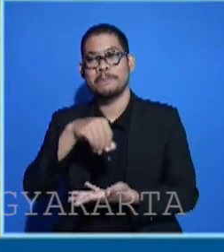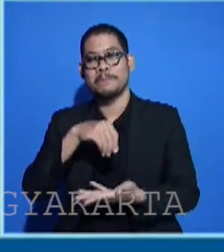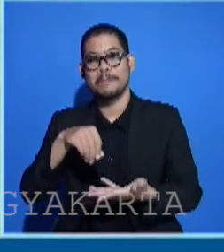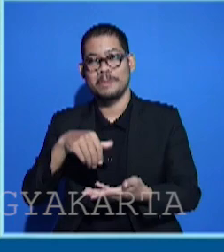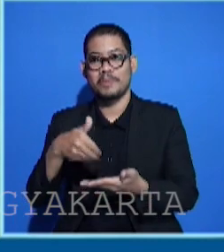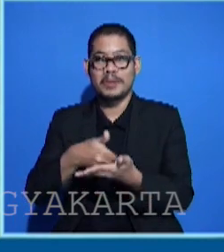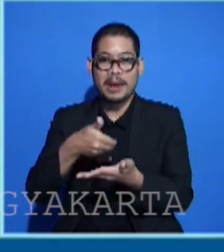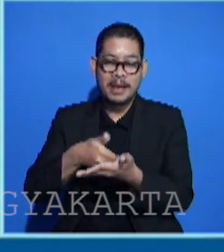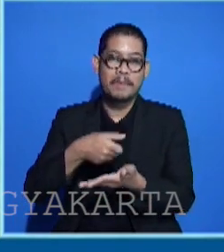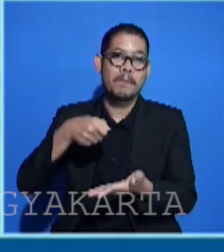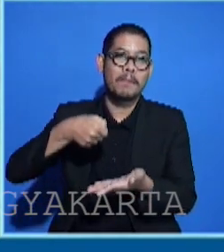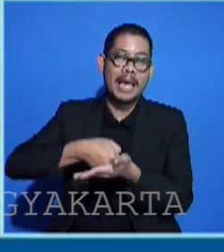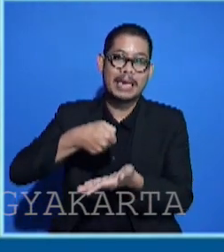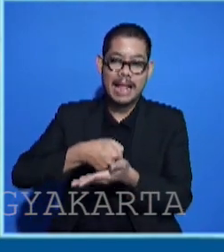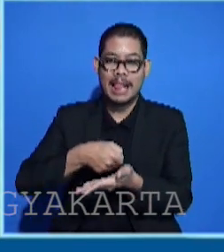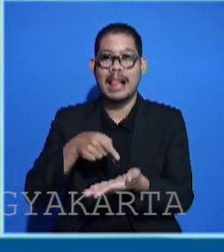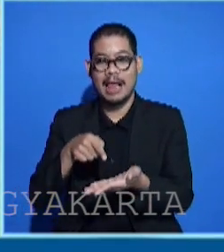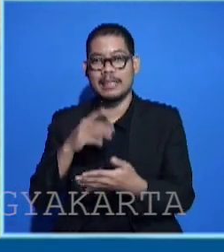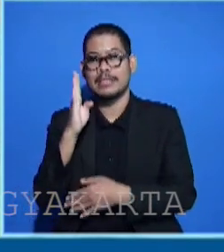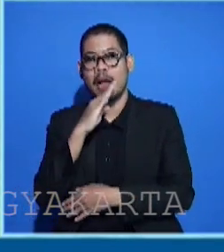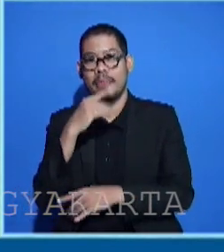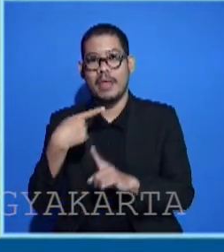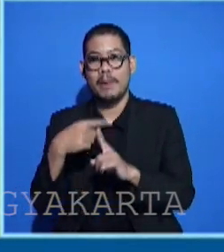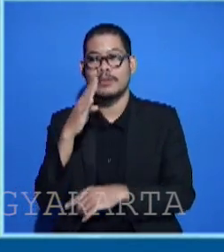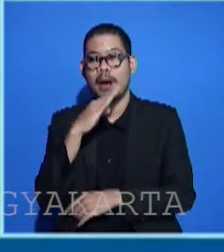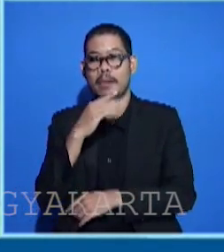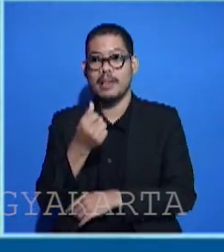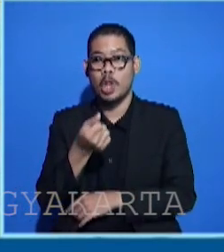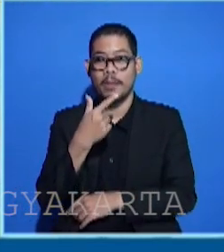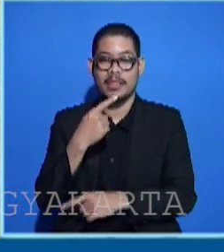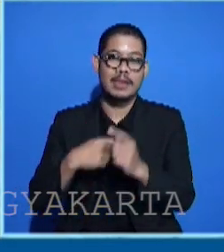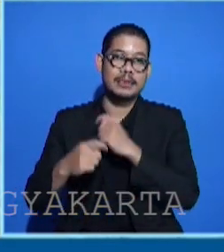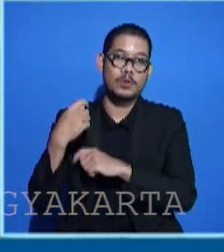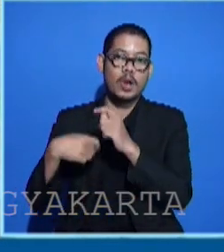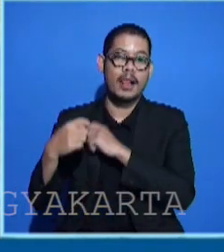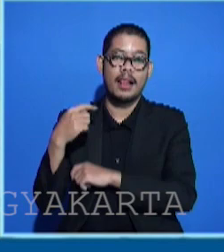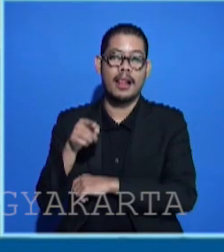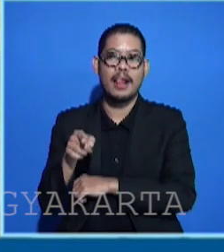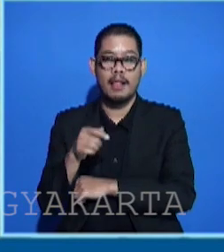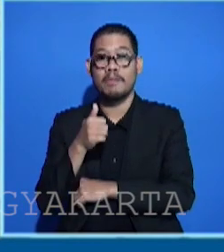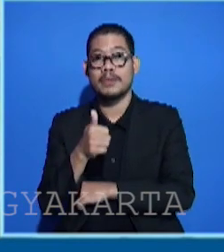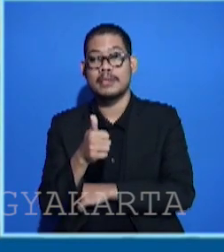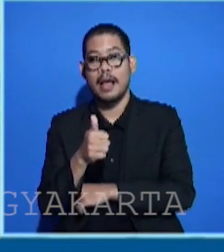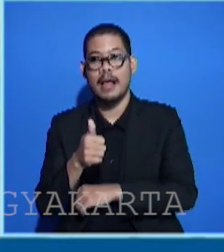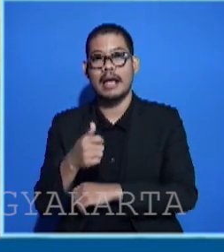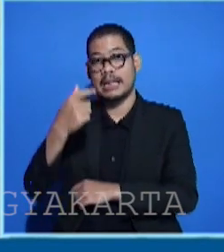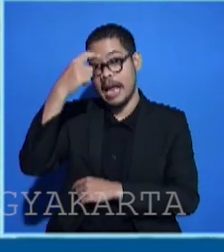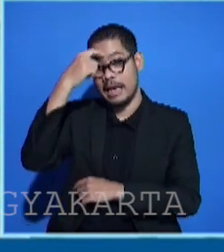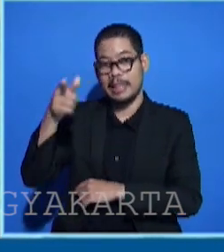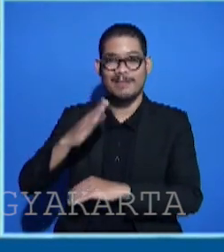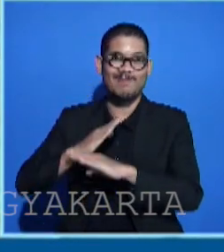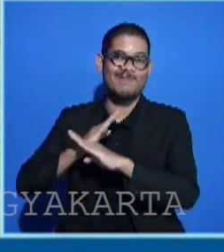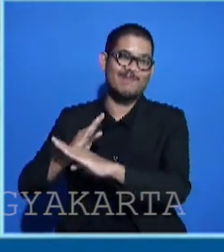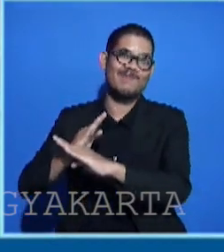sambel. Sautawis ing donyaning pangusadan tradisional, honje dipunupangetaken kangge ngusadani sesakit benter, padaran